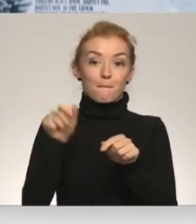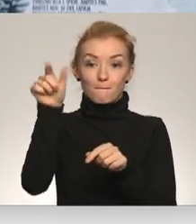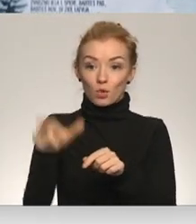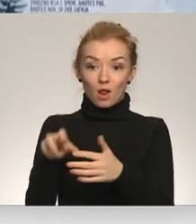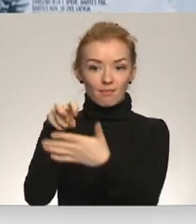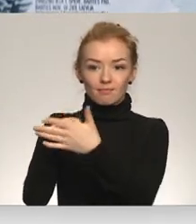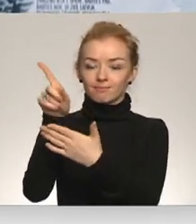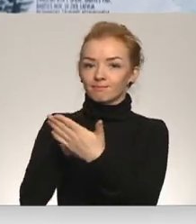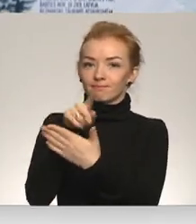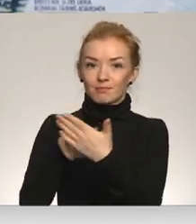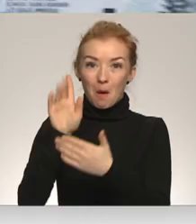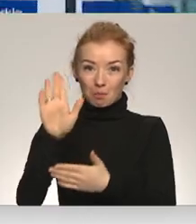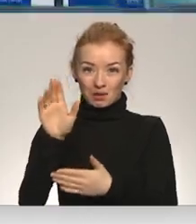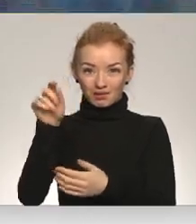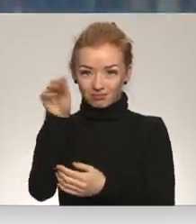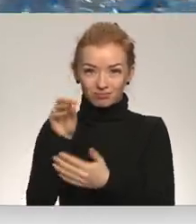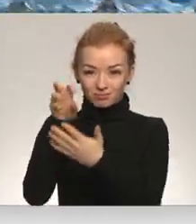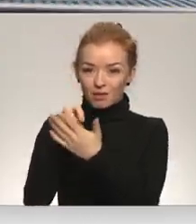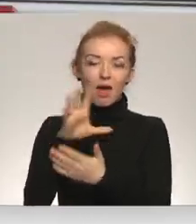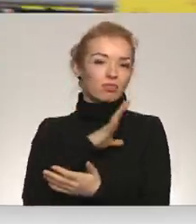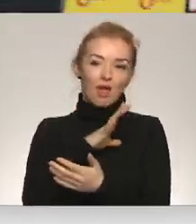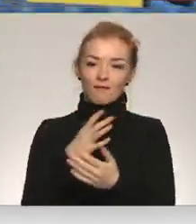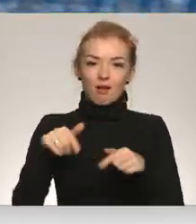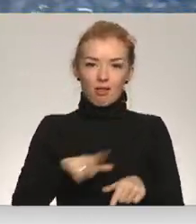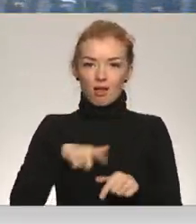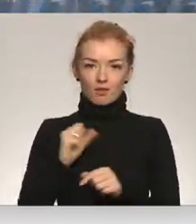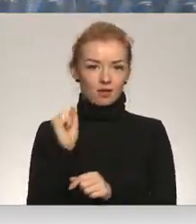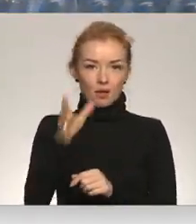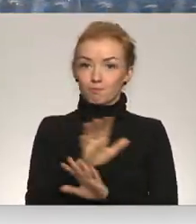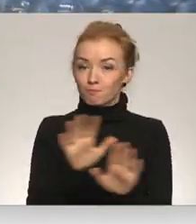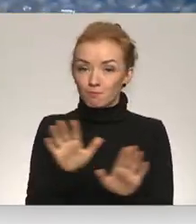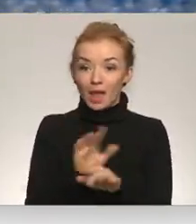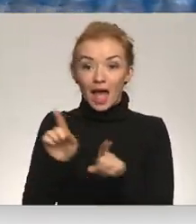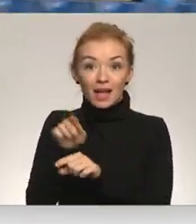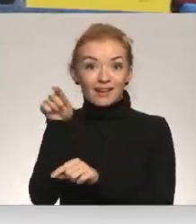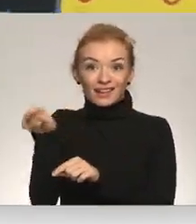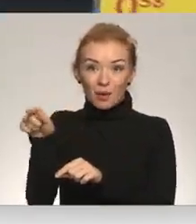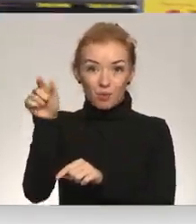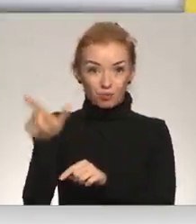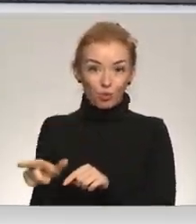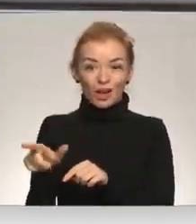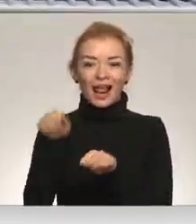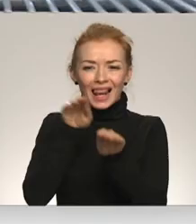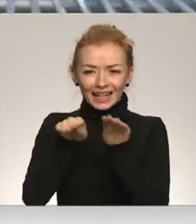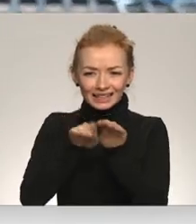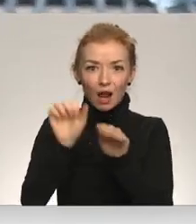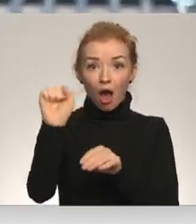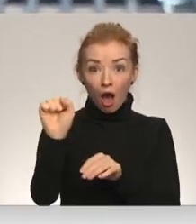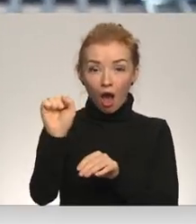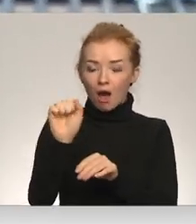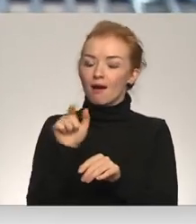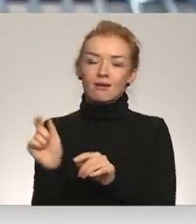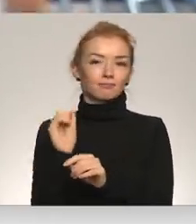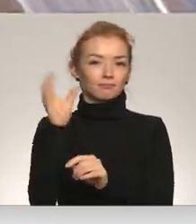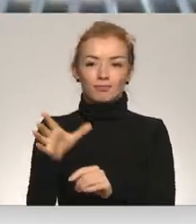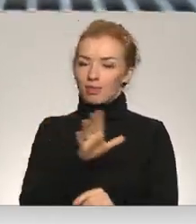nepareizais marķējums. To nevarēs nodot depozīta sistēmā. Arī šeit, šai pudelei, lai gan līdzīgs, bet arī nav